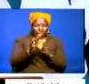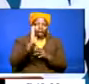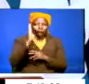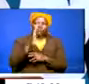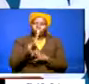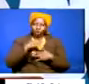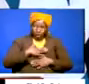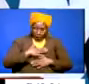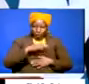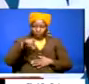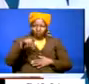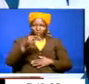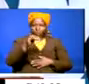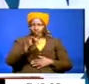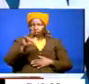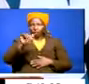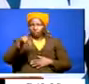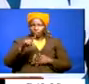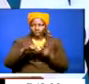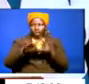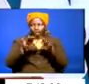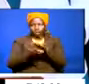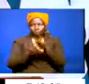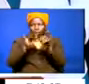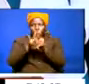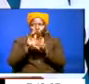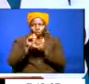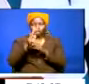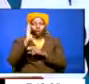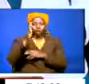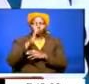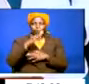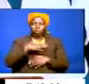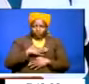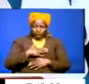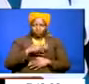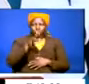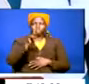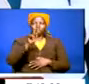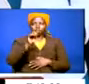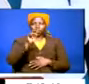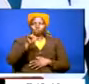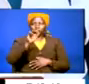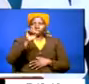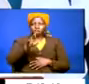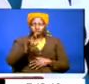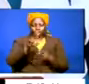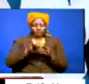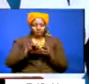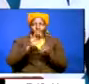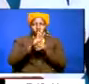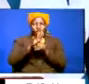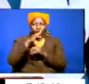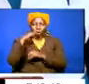The deputy majority leader will be honorable Fancy Chepkoril Koril. The majority whip will be